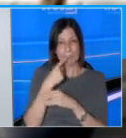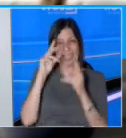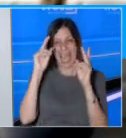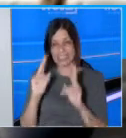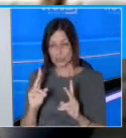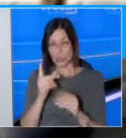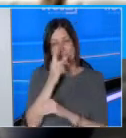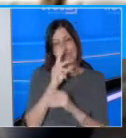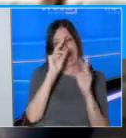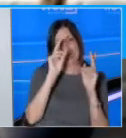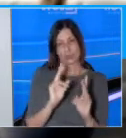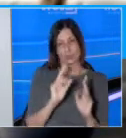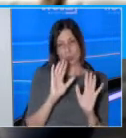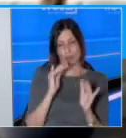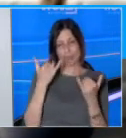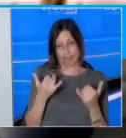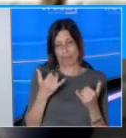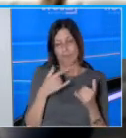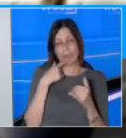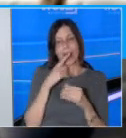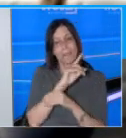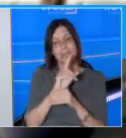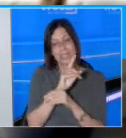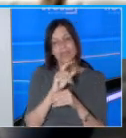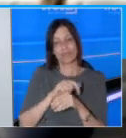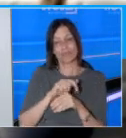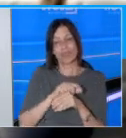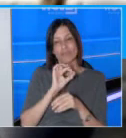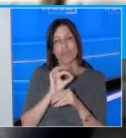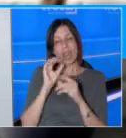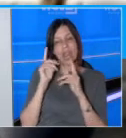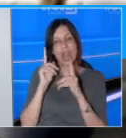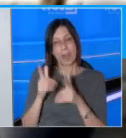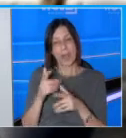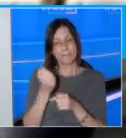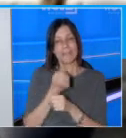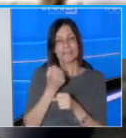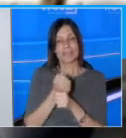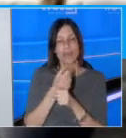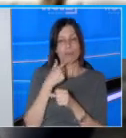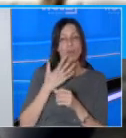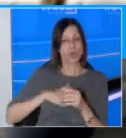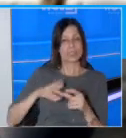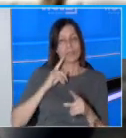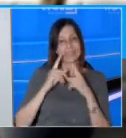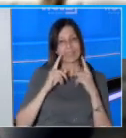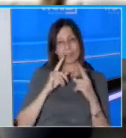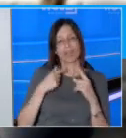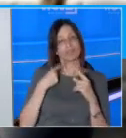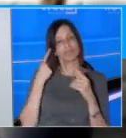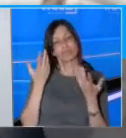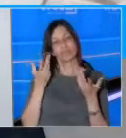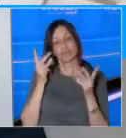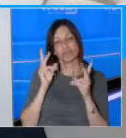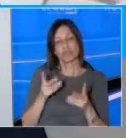הם עצרו, והוא גם אמר את זה במהלך המבצע, שהוא רוצה להמשיך ולנהל את המשא ומתן, לכן אין סיבה לחשוב שהוא לא ירצה לנהל מסע ומתן